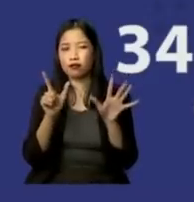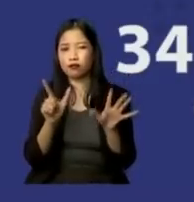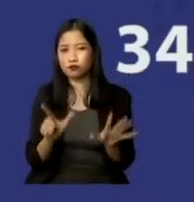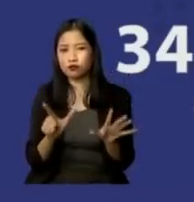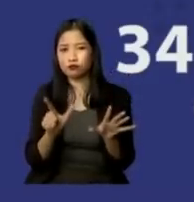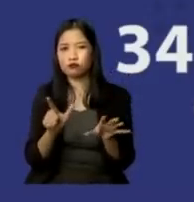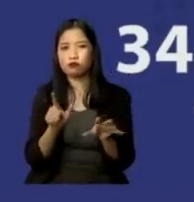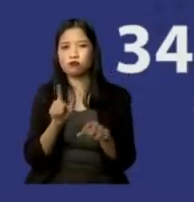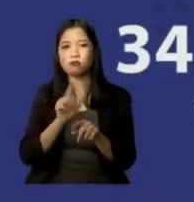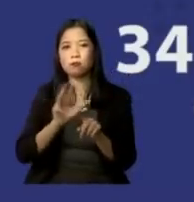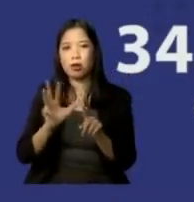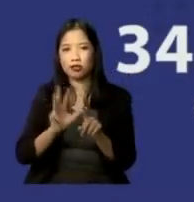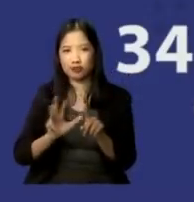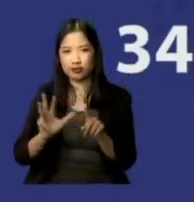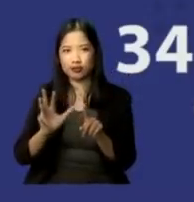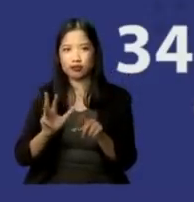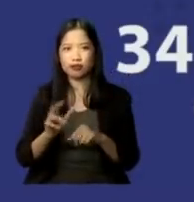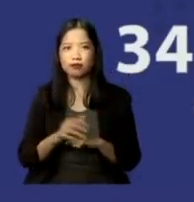4719